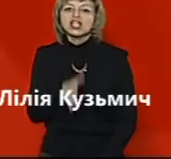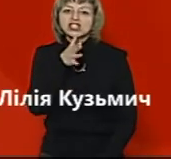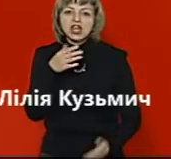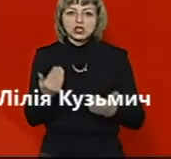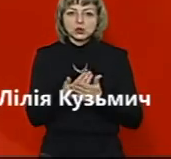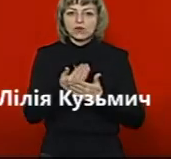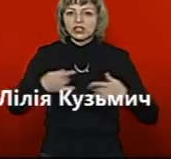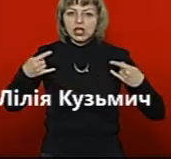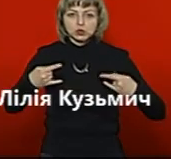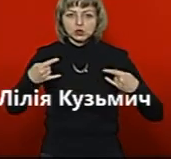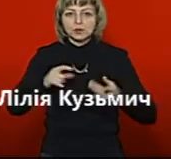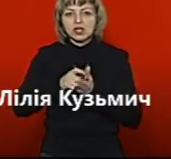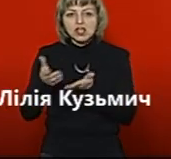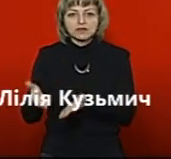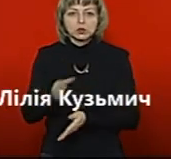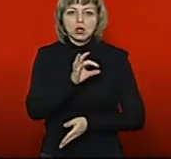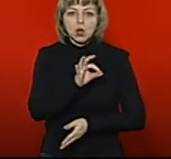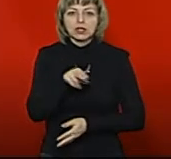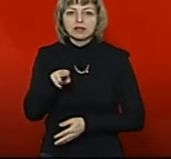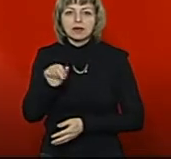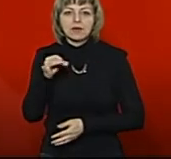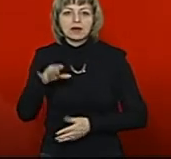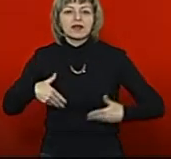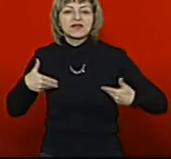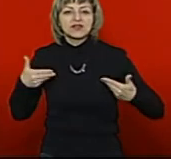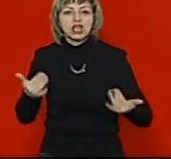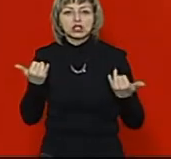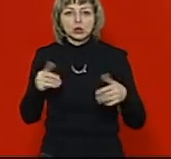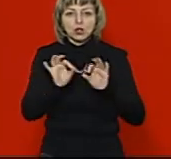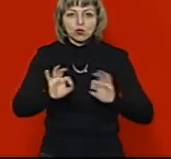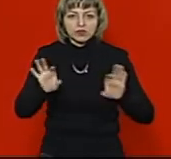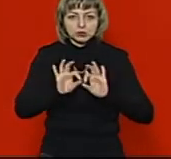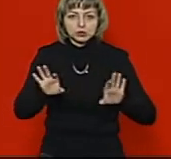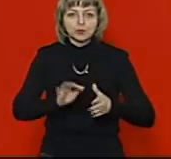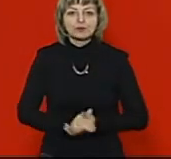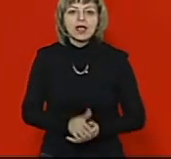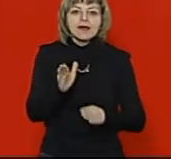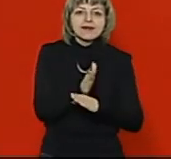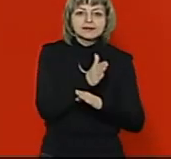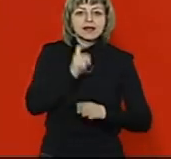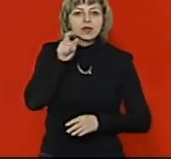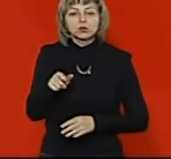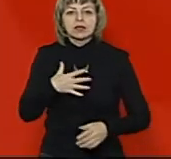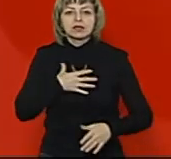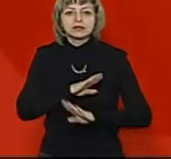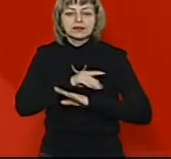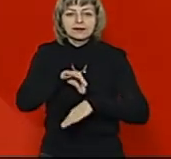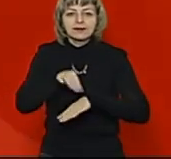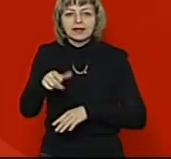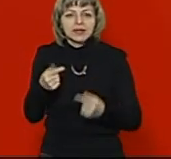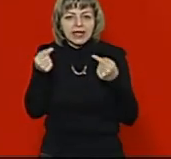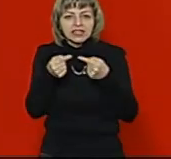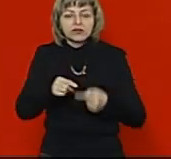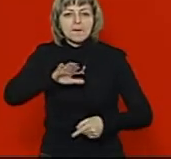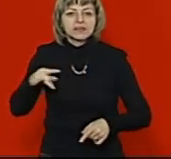Час новин на Суспільному. У студії Олена Парай, мої вітання. І сьогодні у випуску. Серед українців, тіла яких